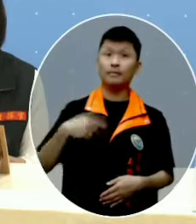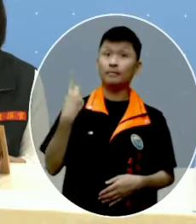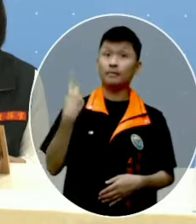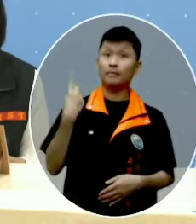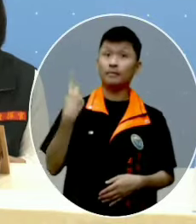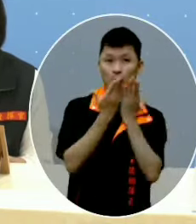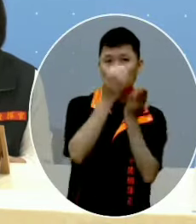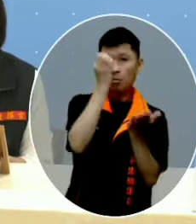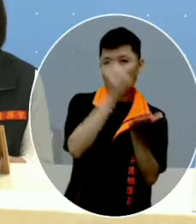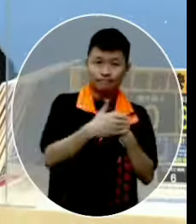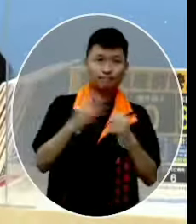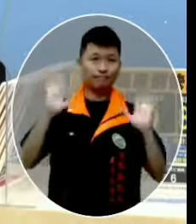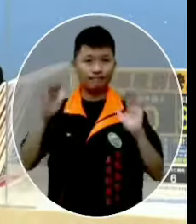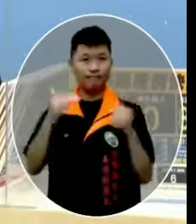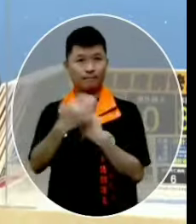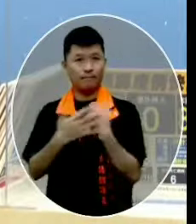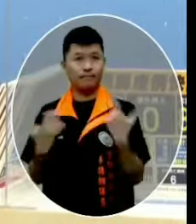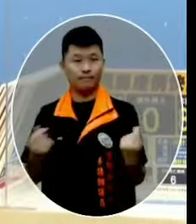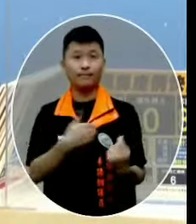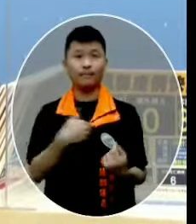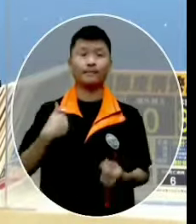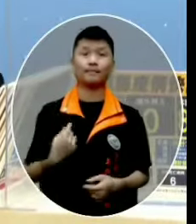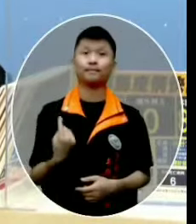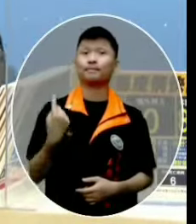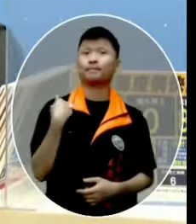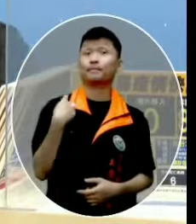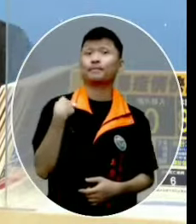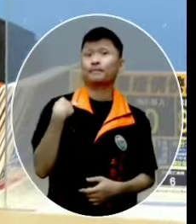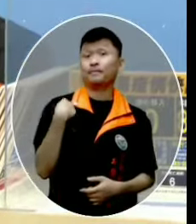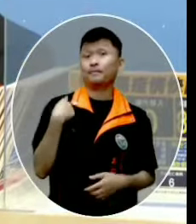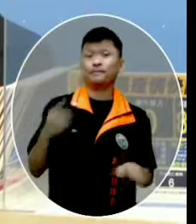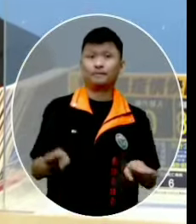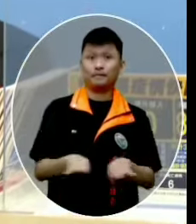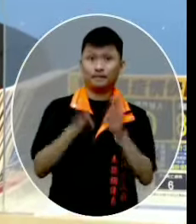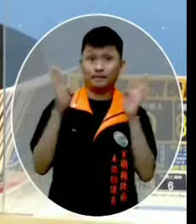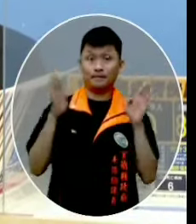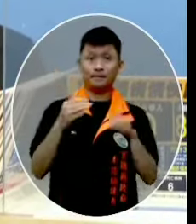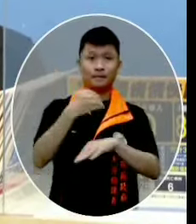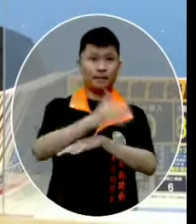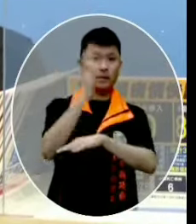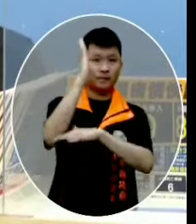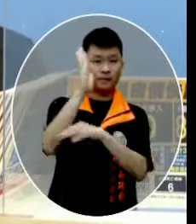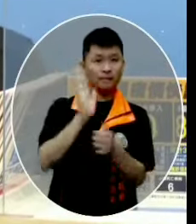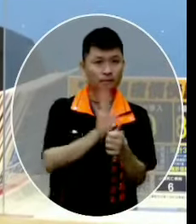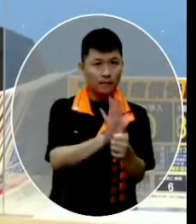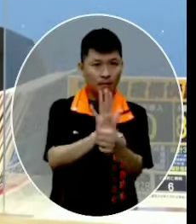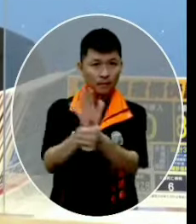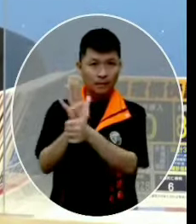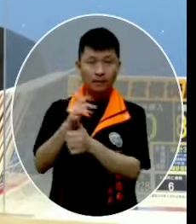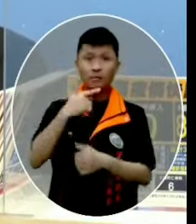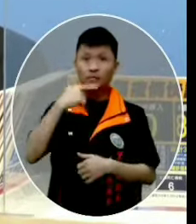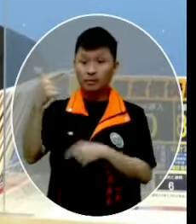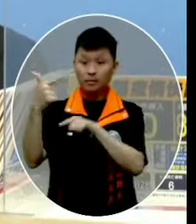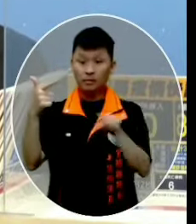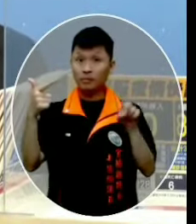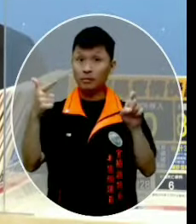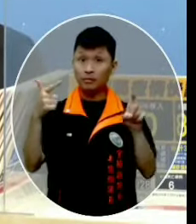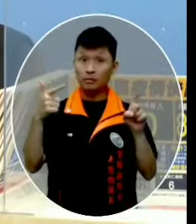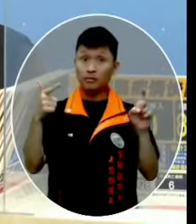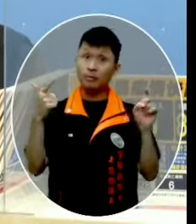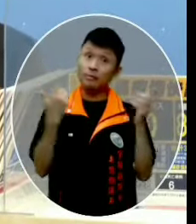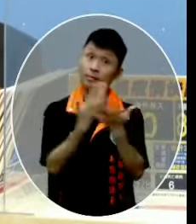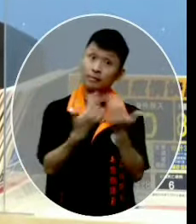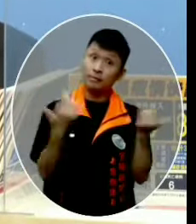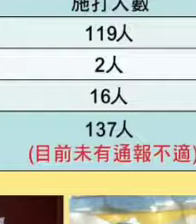这个缺席的记录。 昨天呢，已经开始，县政府已经开始为我们的6岁到11岁的孩子